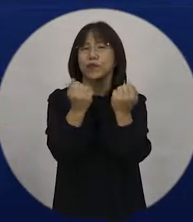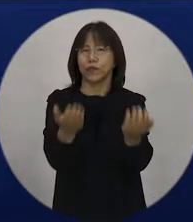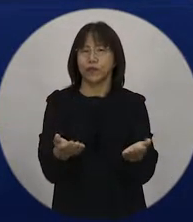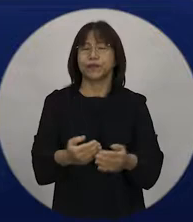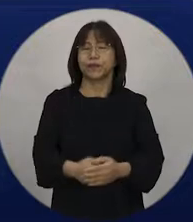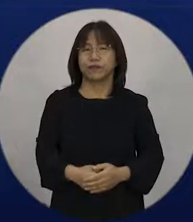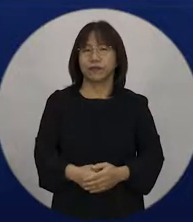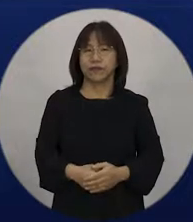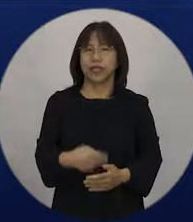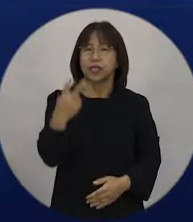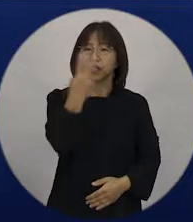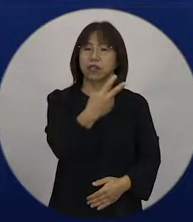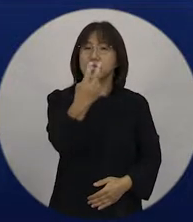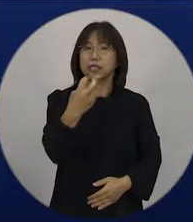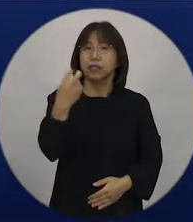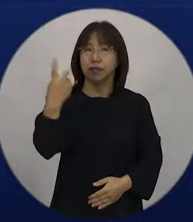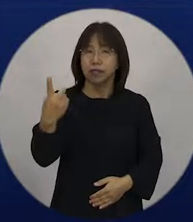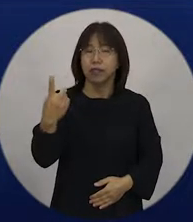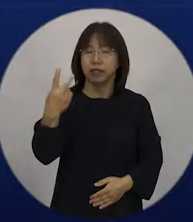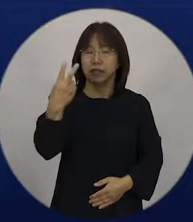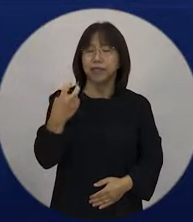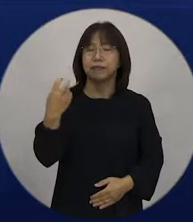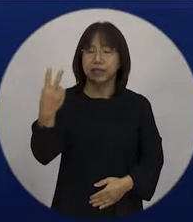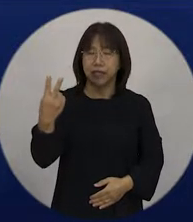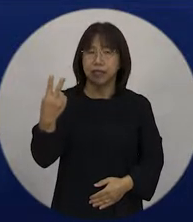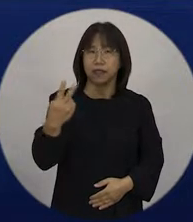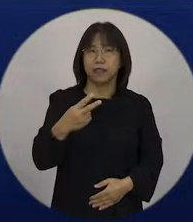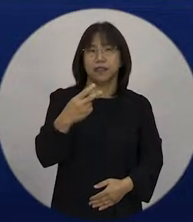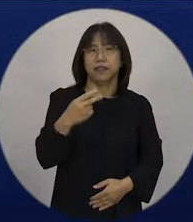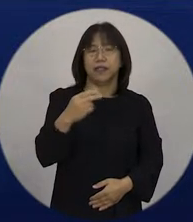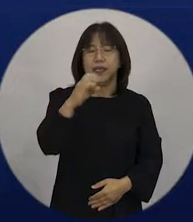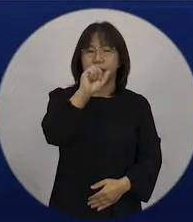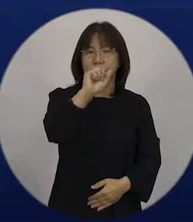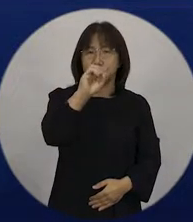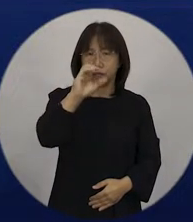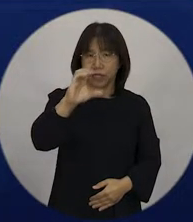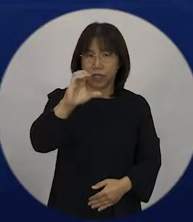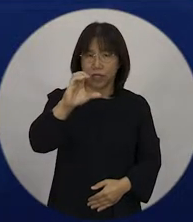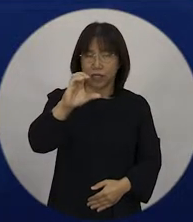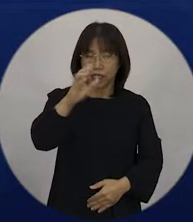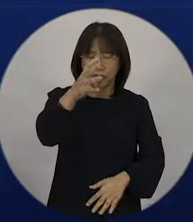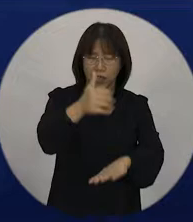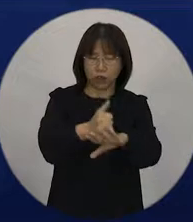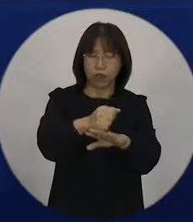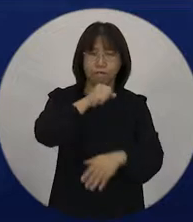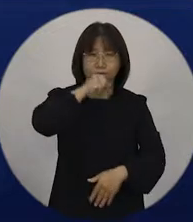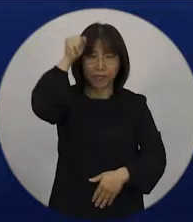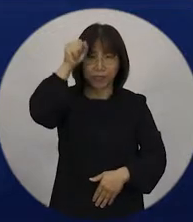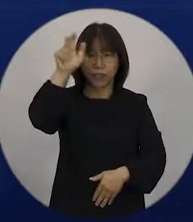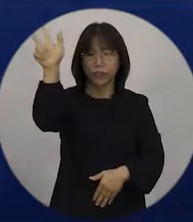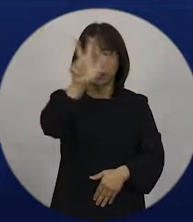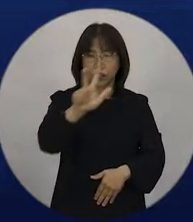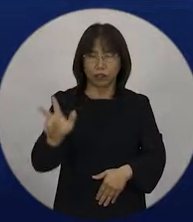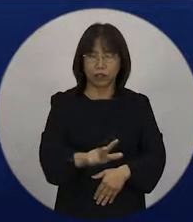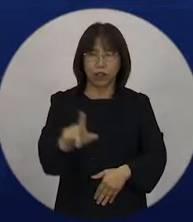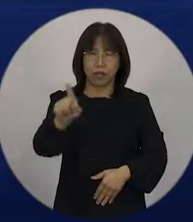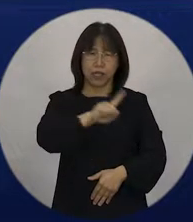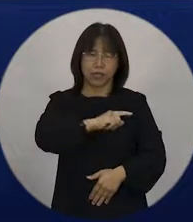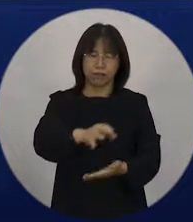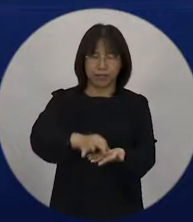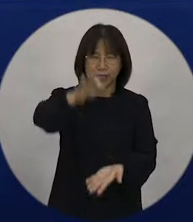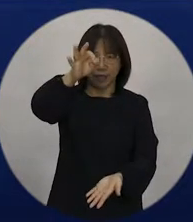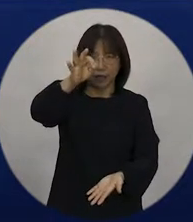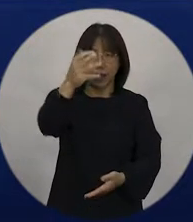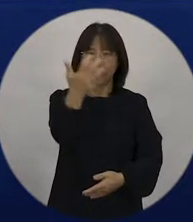말하는데요. 강서구가 2022년 생활 SOC 복합화 사업 공모에 최종 선정되며 전국에서 가장